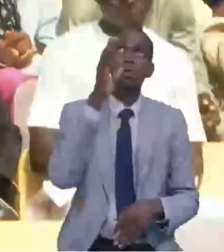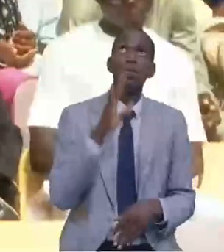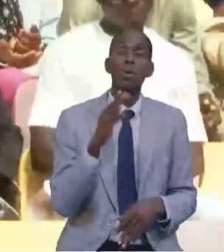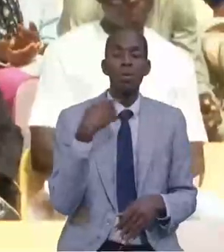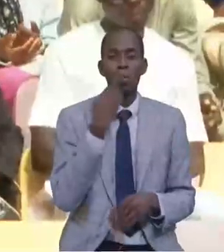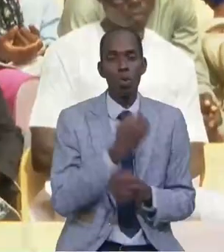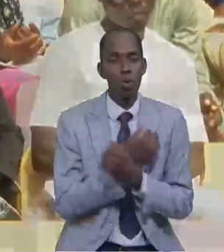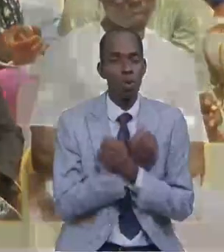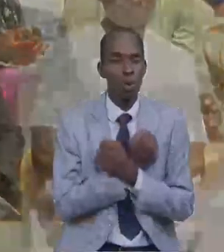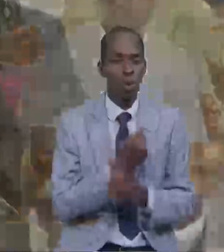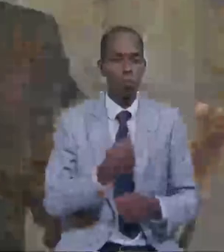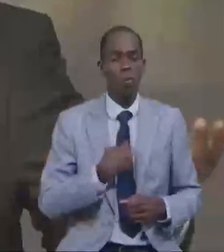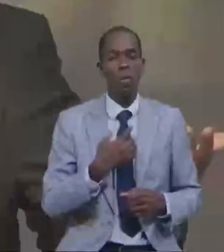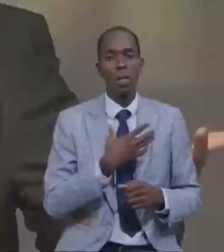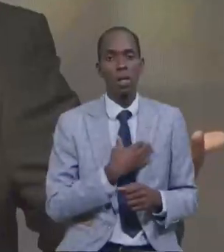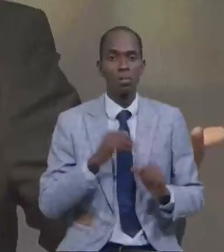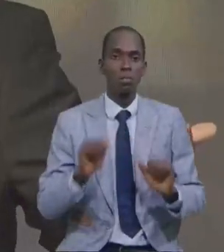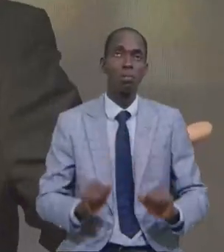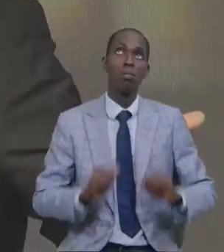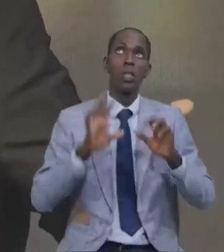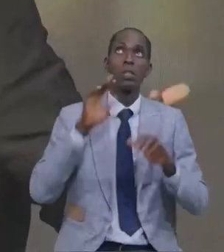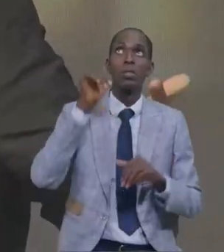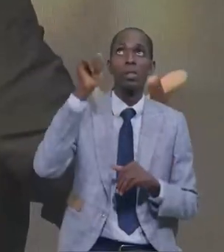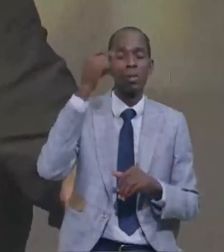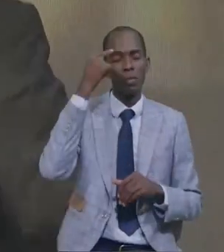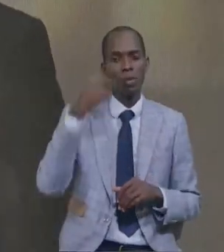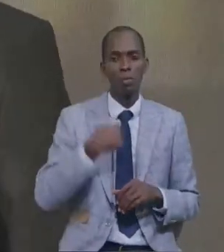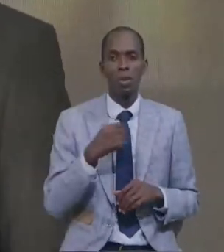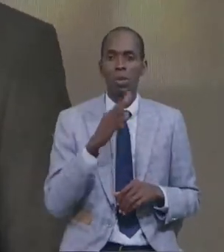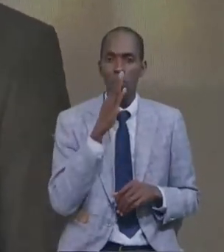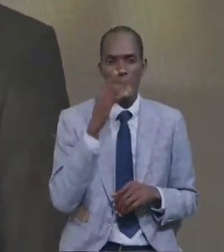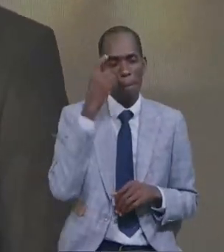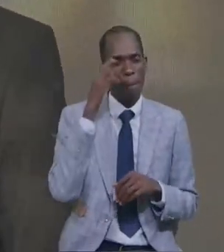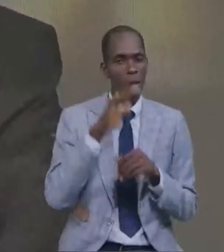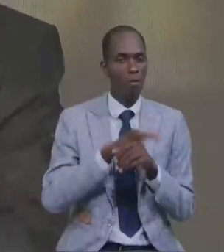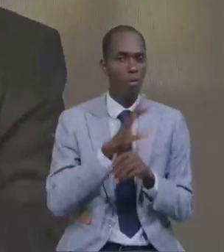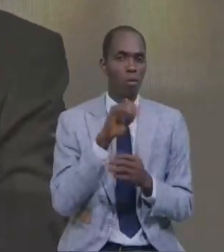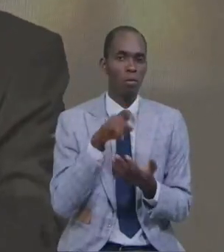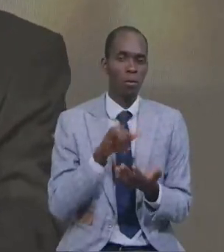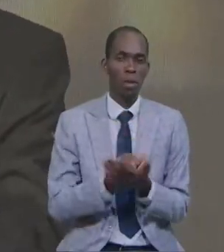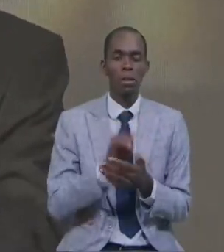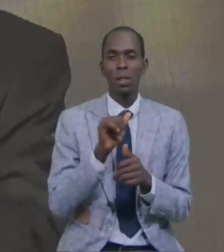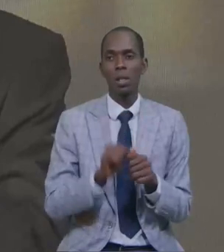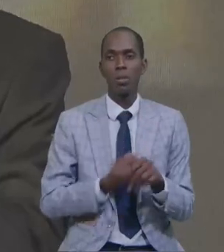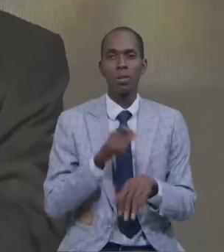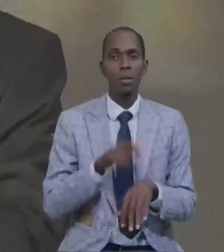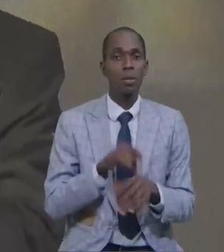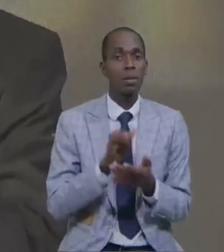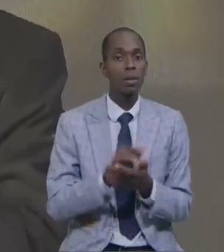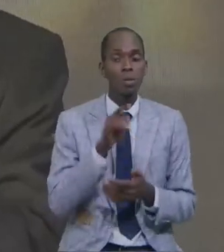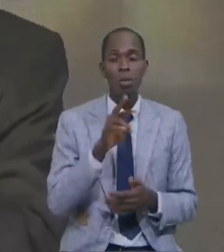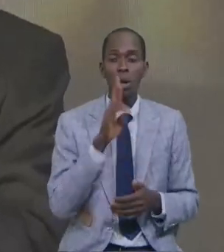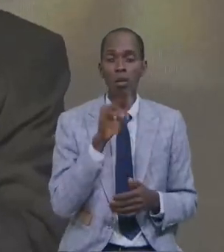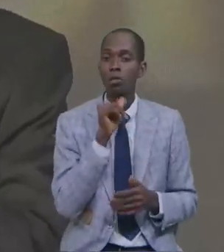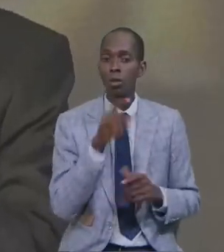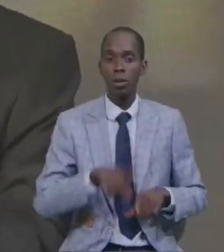moment, que tu ne vis plus la vie désordonnée que tu menais avant. Tu